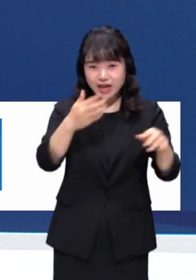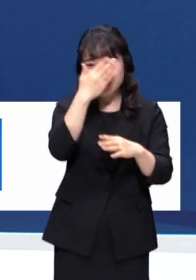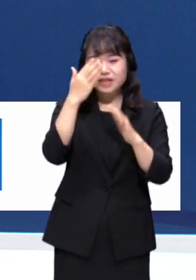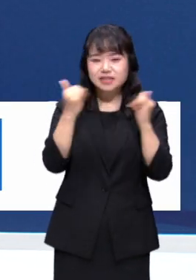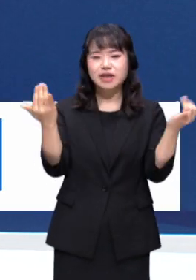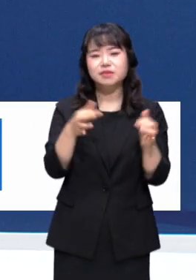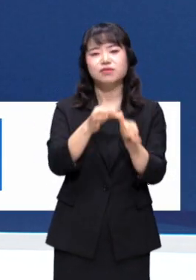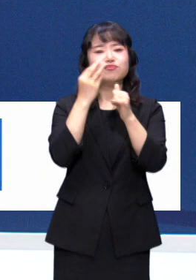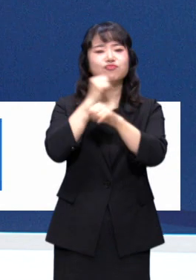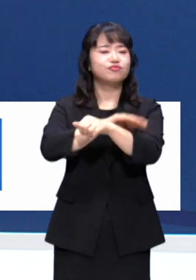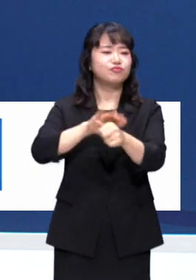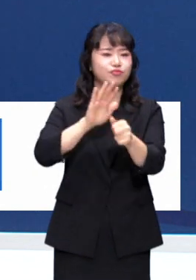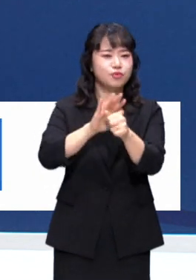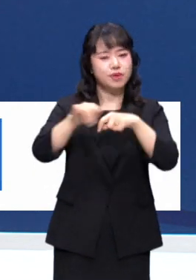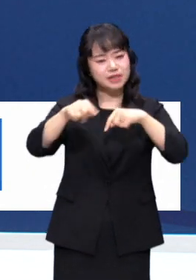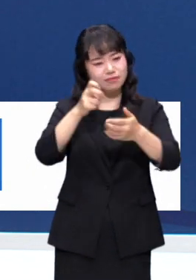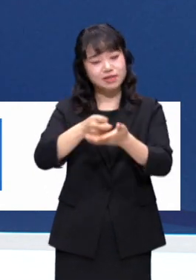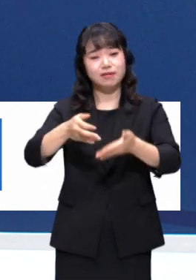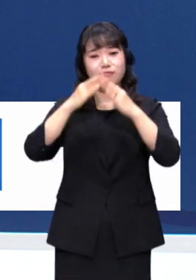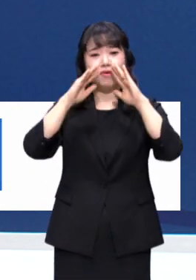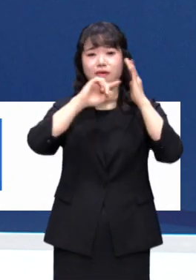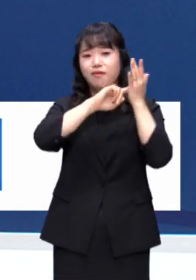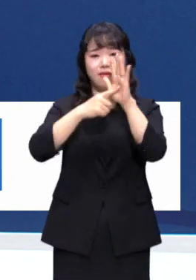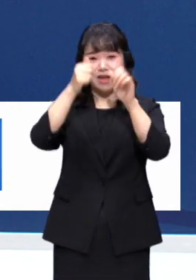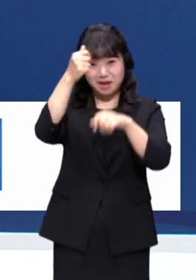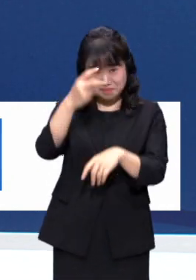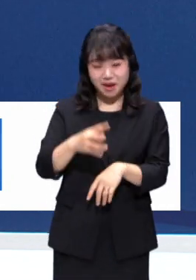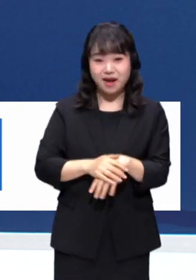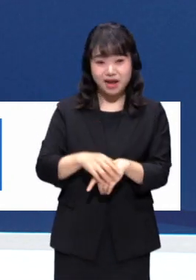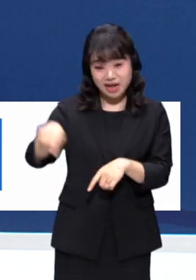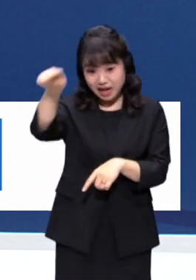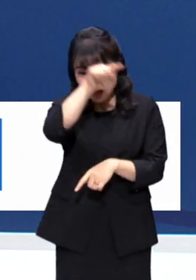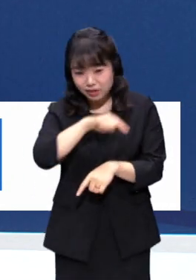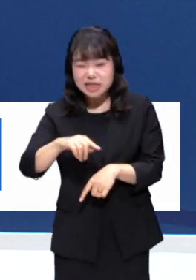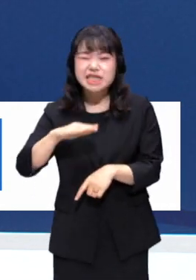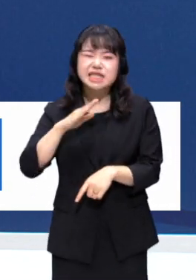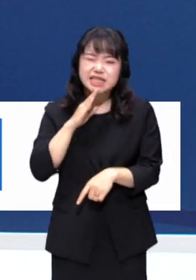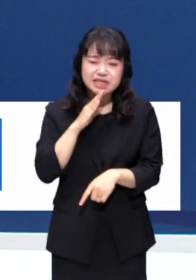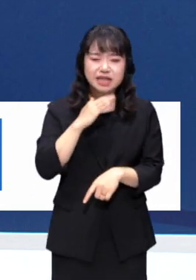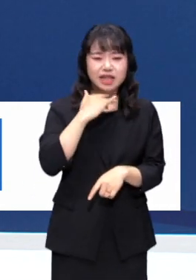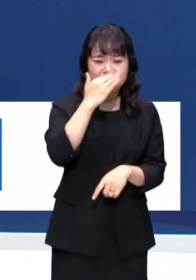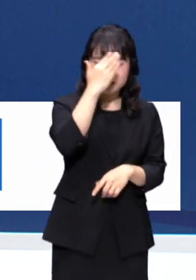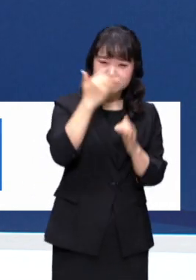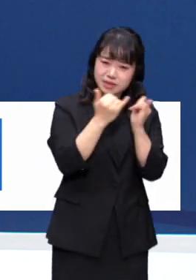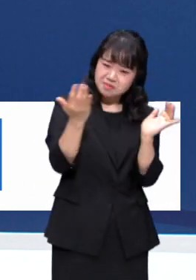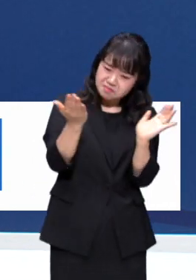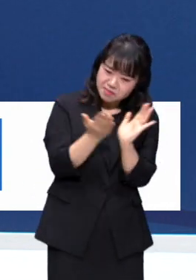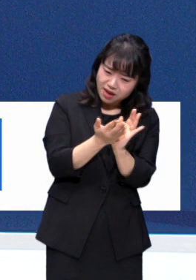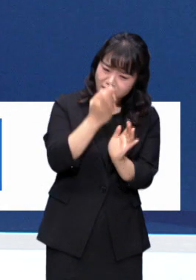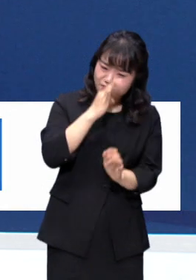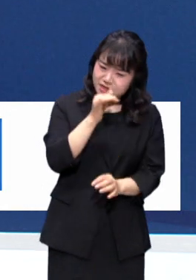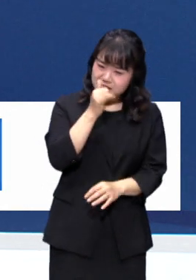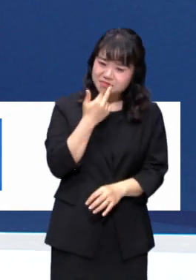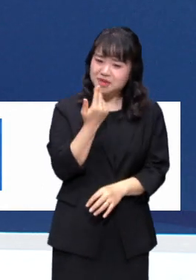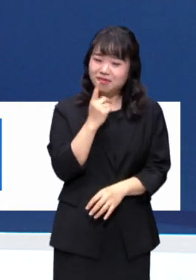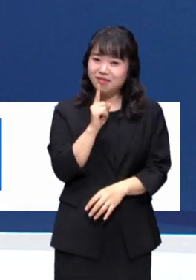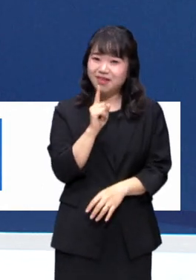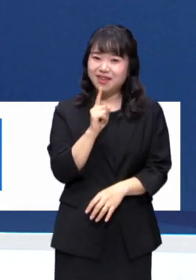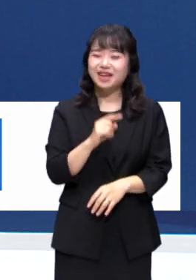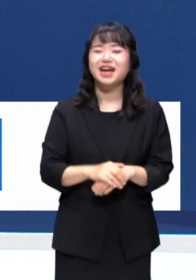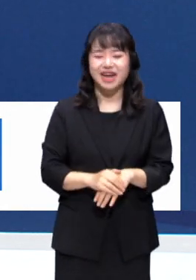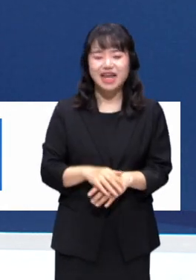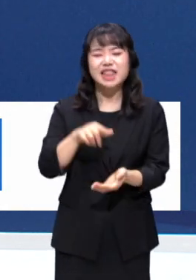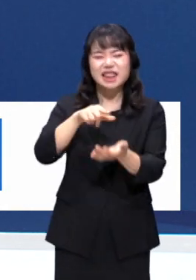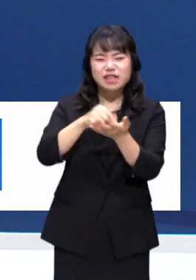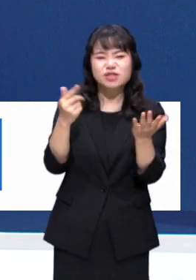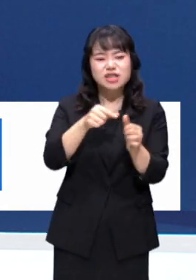정책을 쏟아내고 있습니다. 문제는 여러 정책 가운데 청년들이 얼마나 만족하는지가 핵심인데요. 단순한 일자리